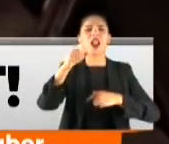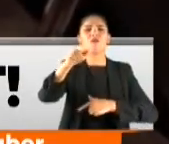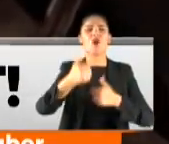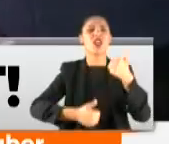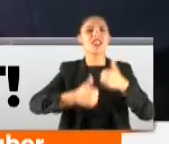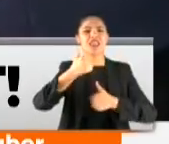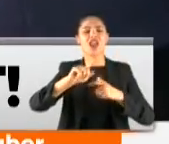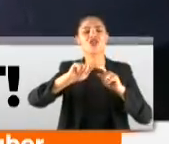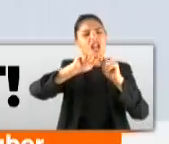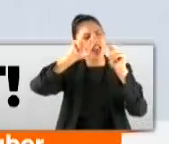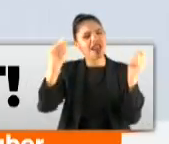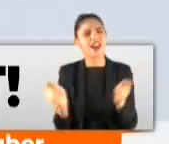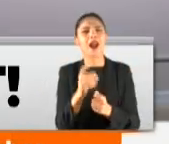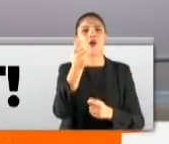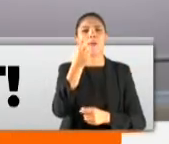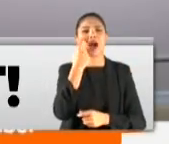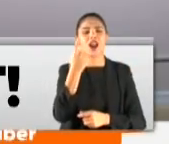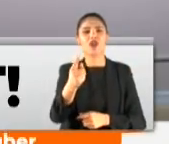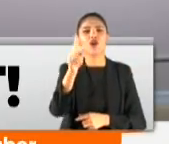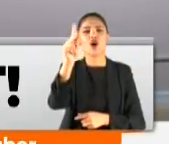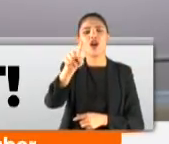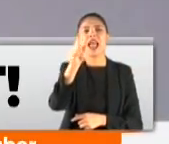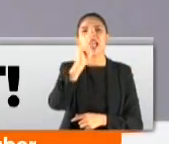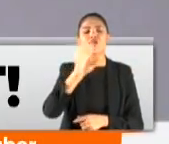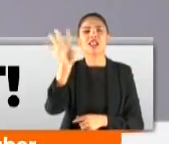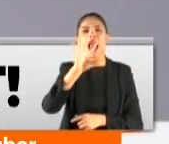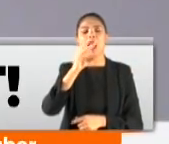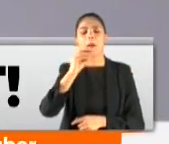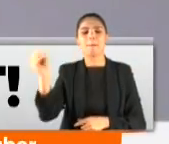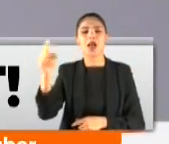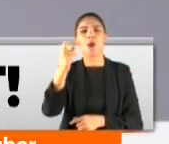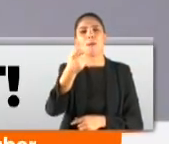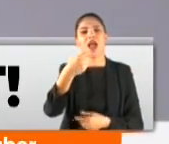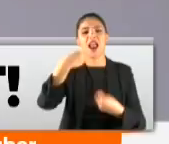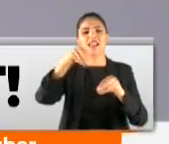ve yarış rekor bir bedelle gerçekleşen satışla bitti